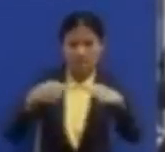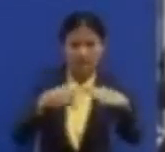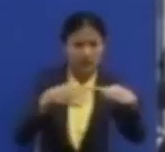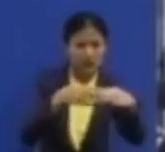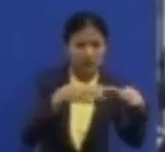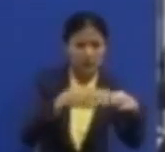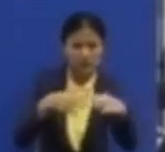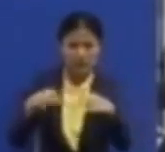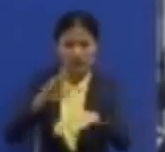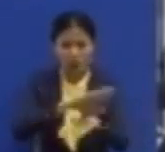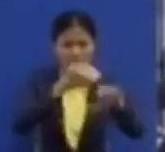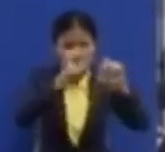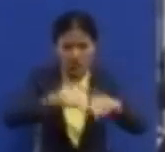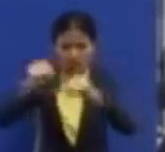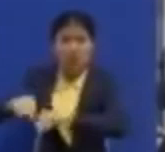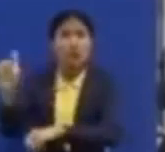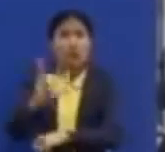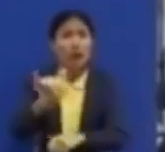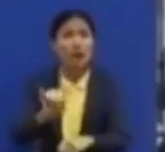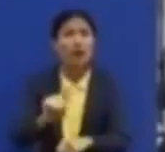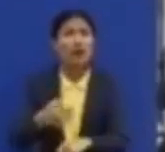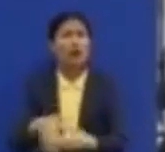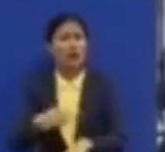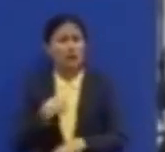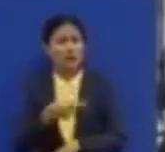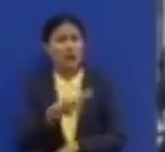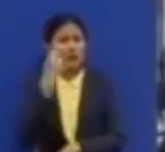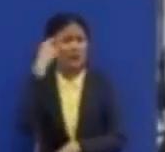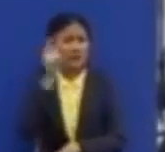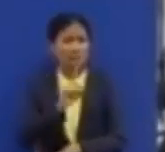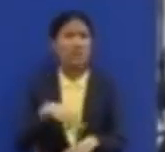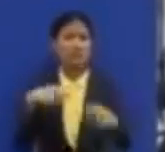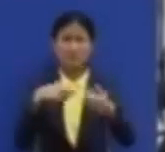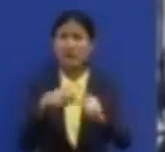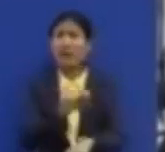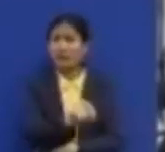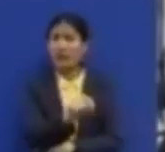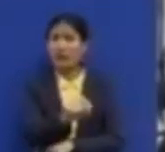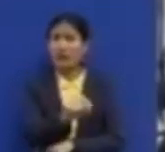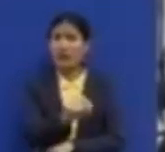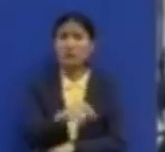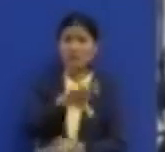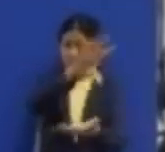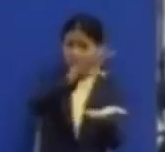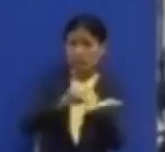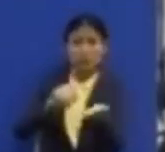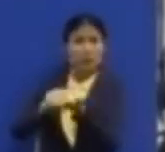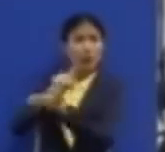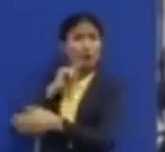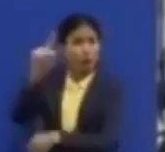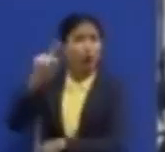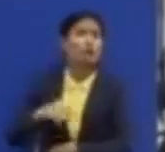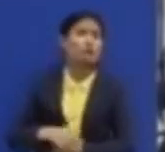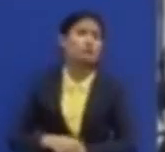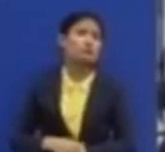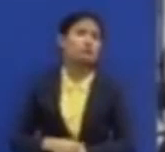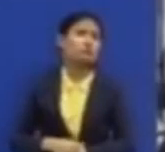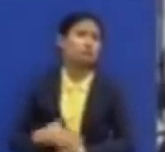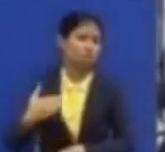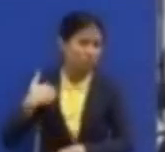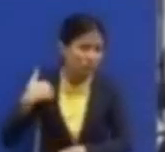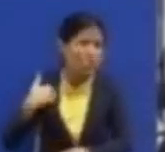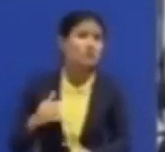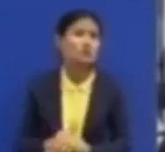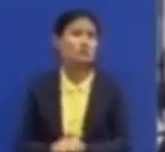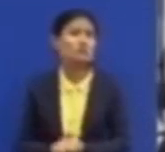เดี๋ยวก็อาจจะมีการนำเรื่องเหล่านี้ท่านประธานครับเอาไปร้องเรียนยังสถานที่ต่างๆหน่วยงานต่